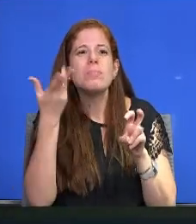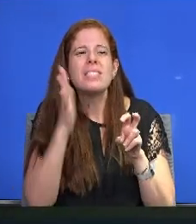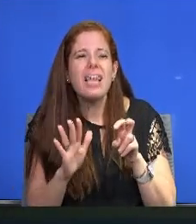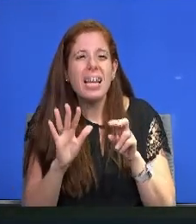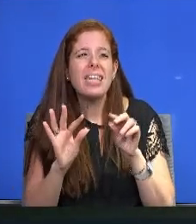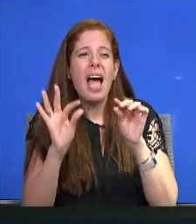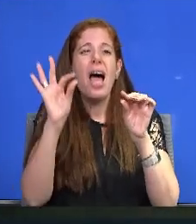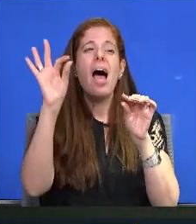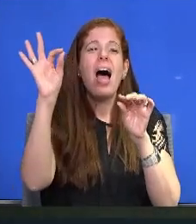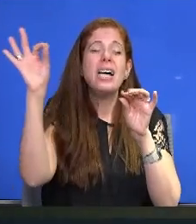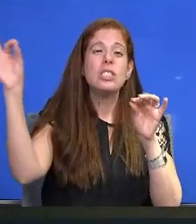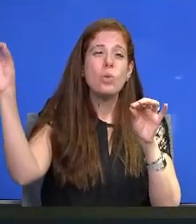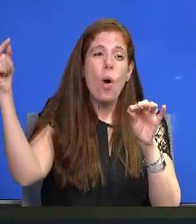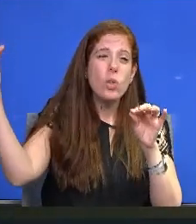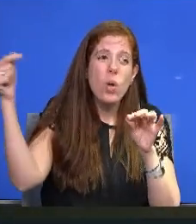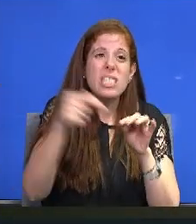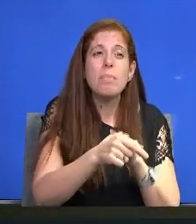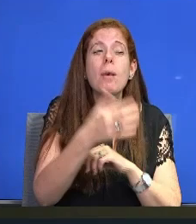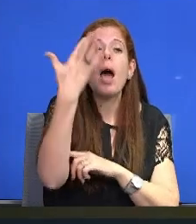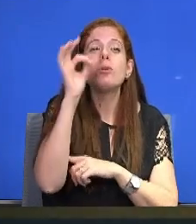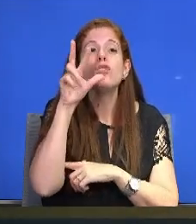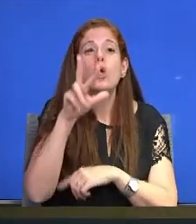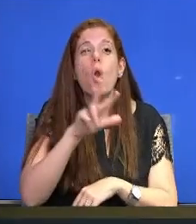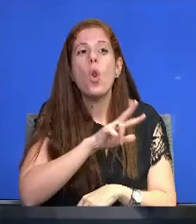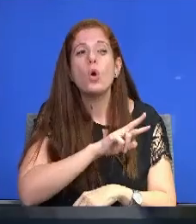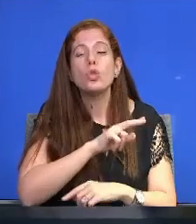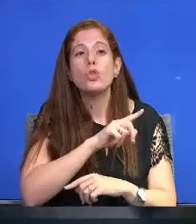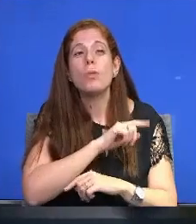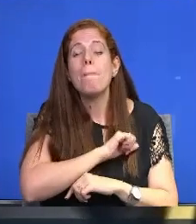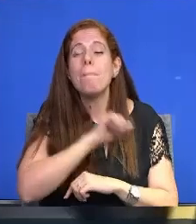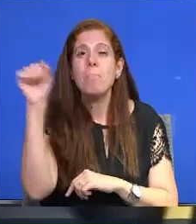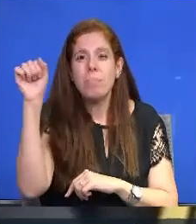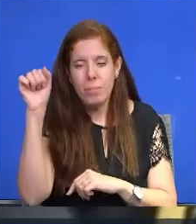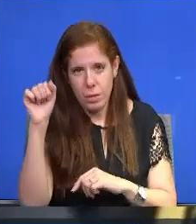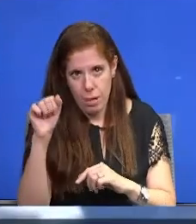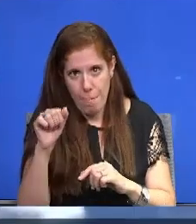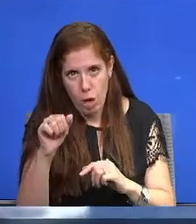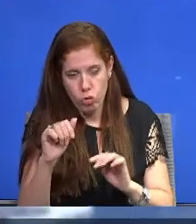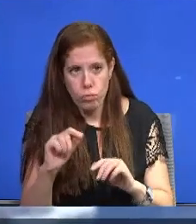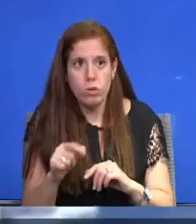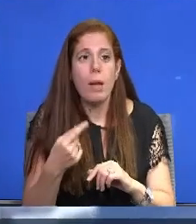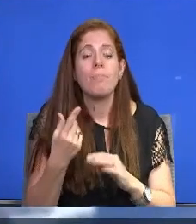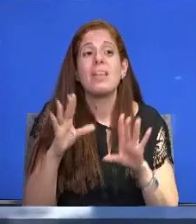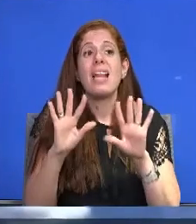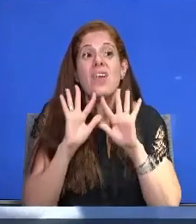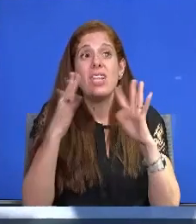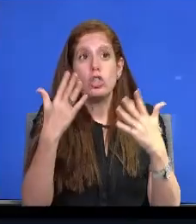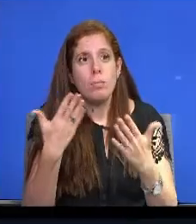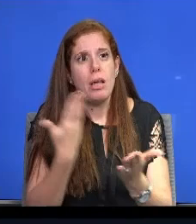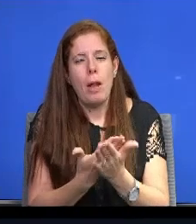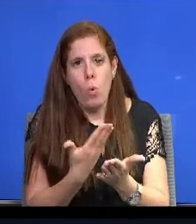tearing through space at a speed of 33,000 miles per hour. לפני כעשור קיבלנו הוכחה שהאיום הזה מוחשי